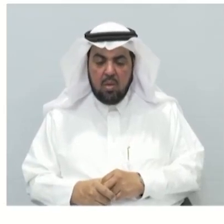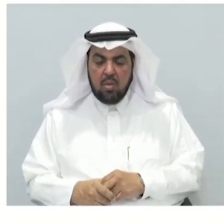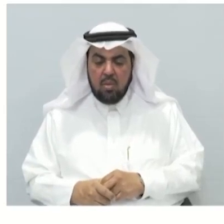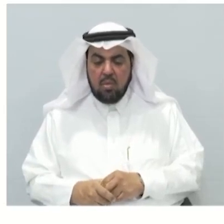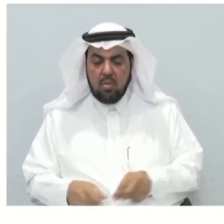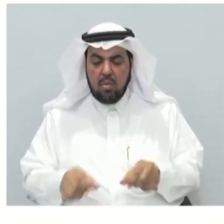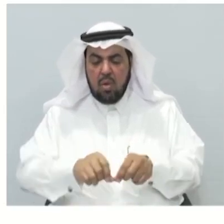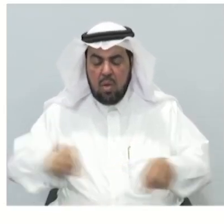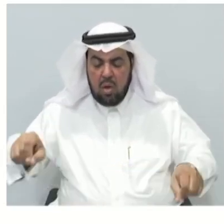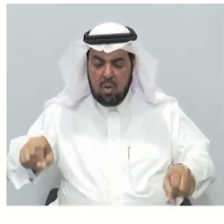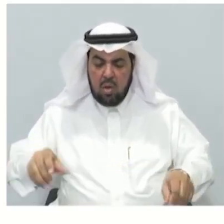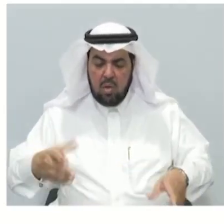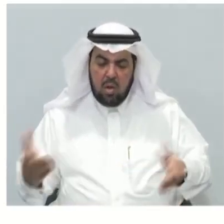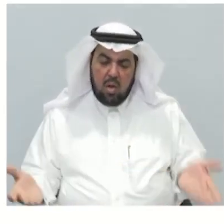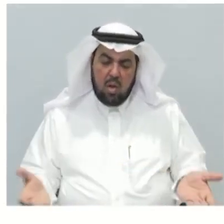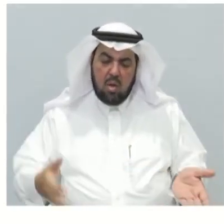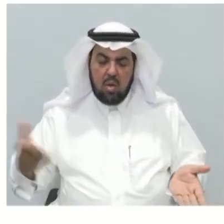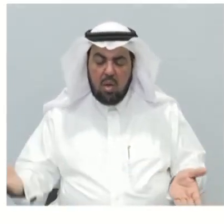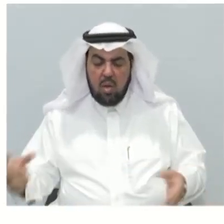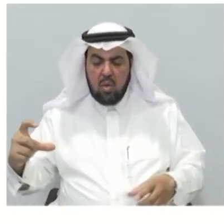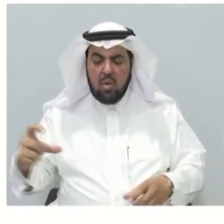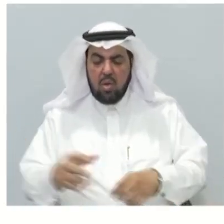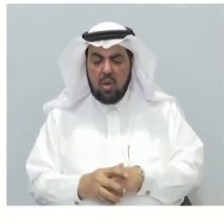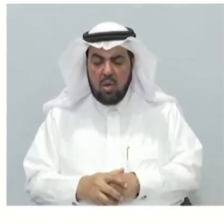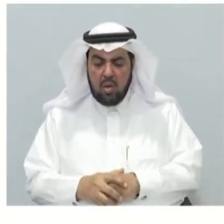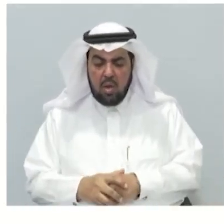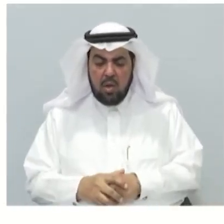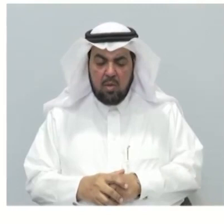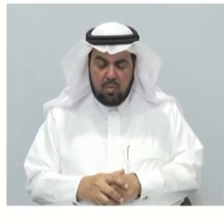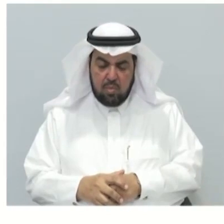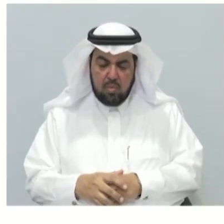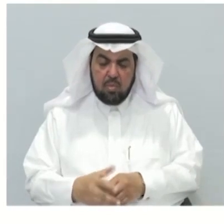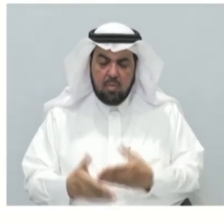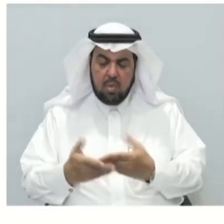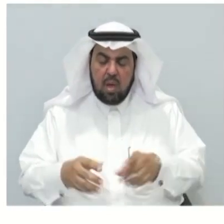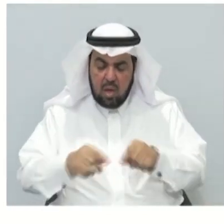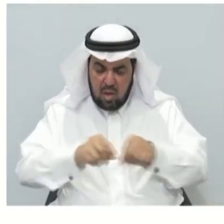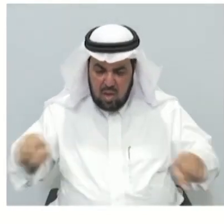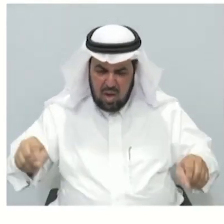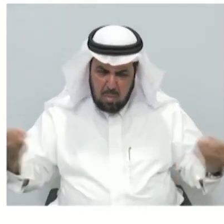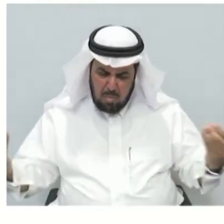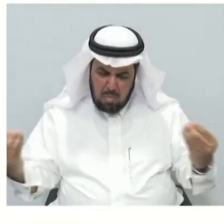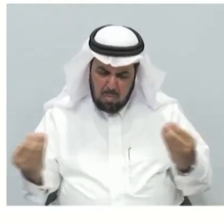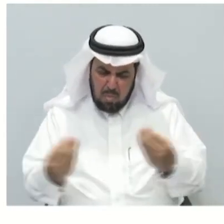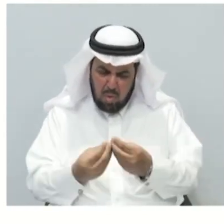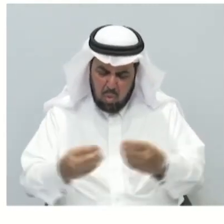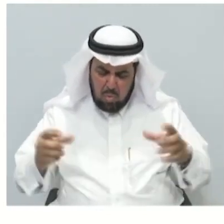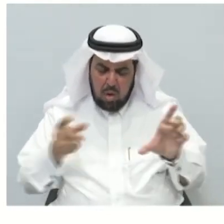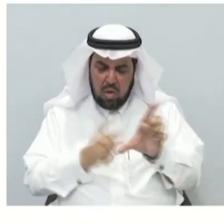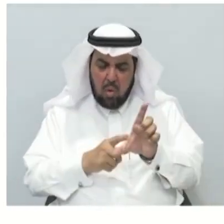هو هو الضلع المحصور بين الزاويه اي والزاويه سي عشان كذا قلنا احنا ان هذا الضلع محصور بين